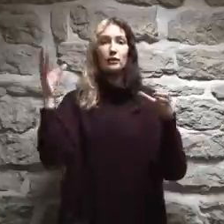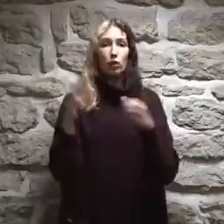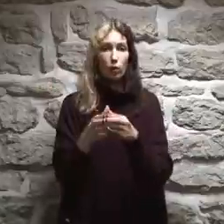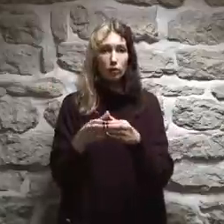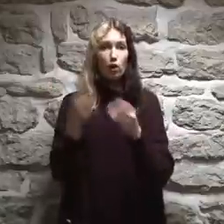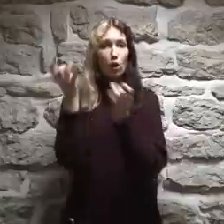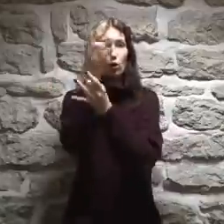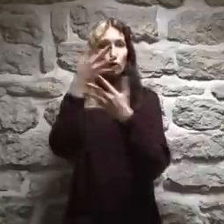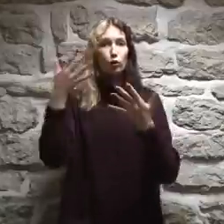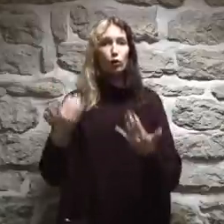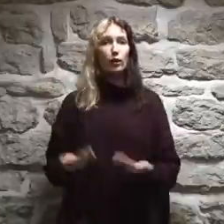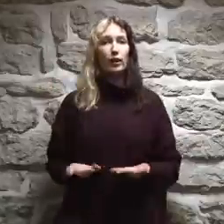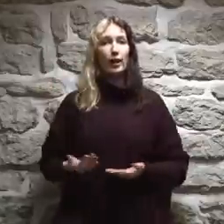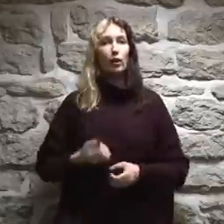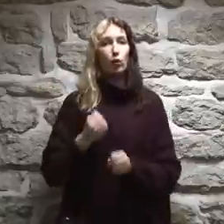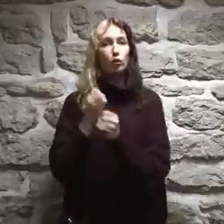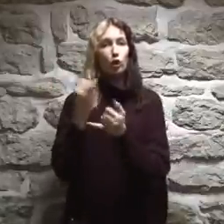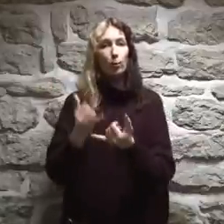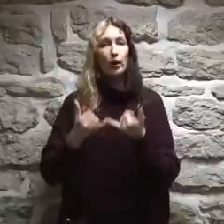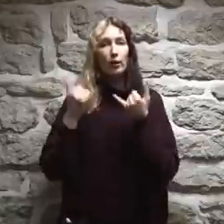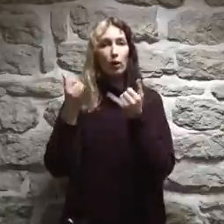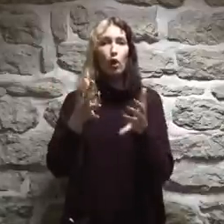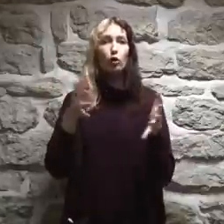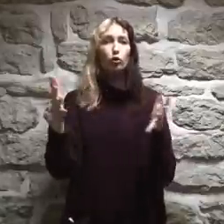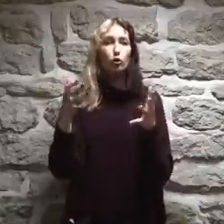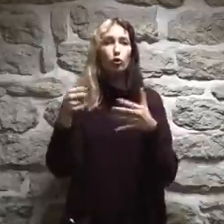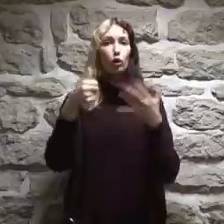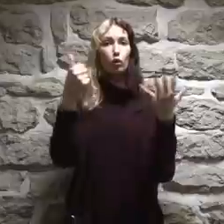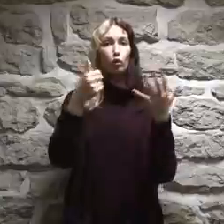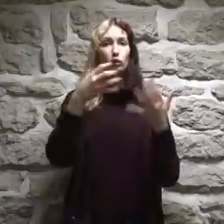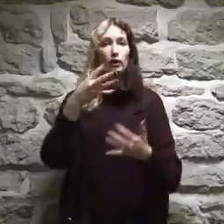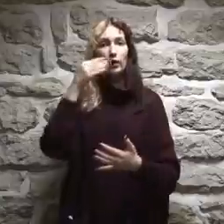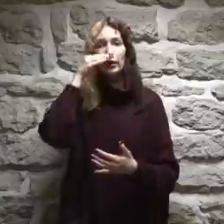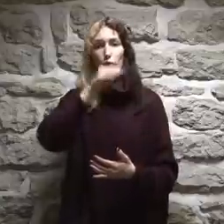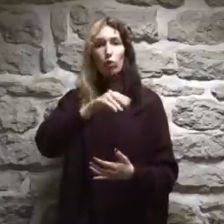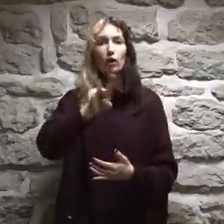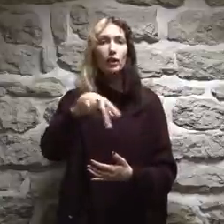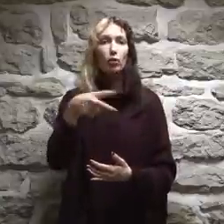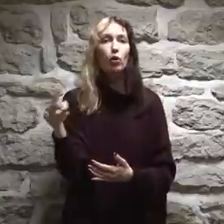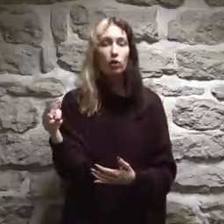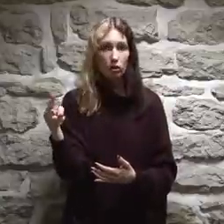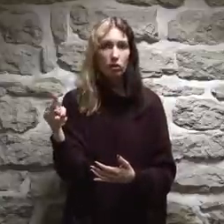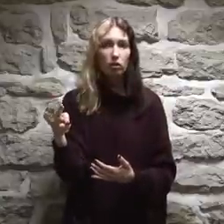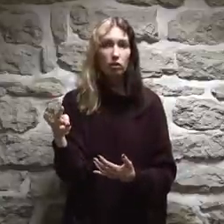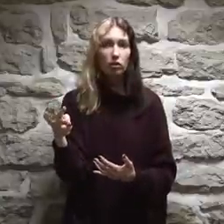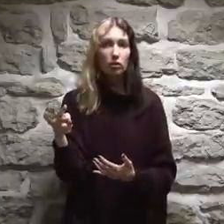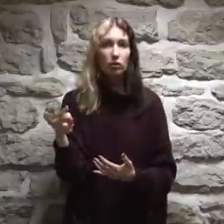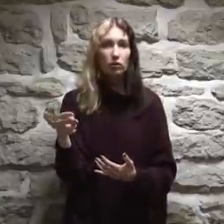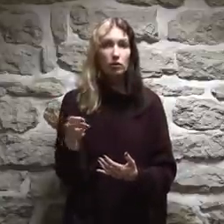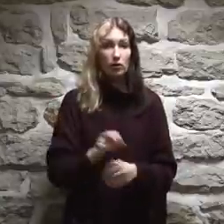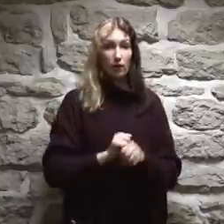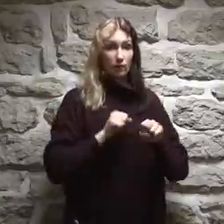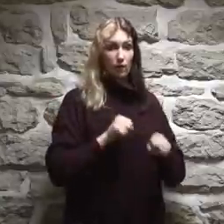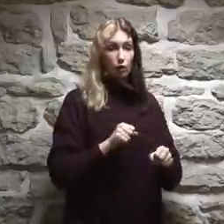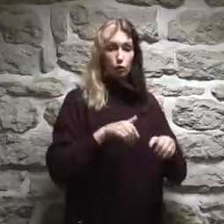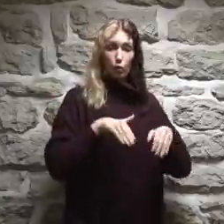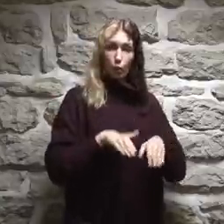kultuuri elutööpreemia, mille suuruseks on 64 000 eurot, otsustas